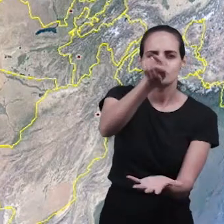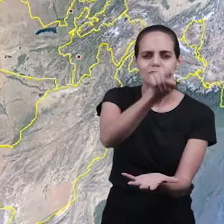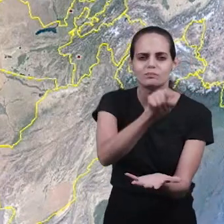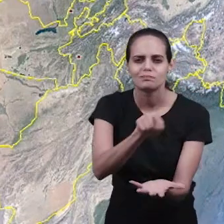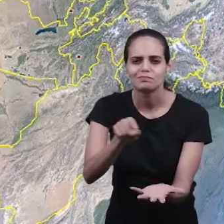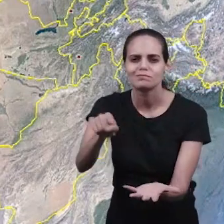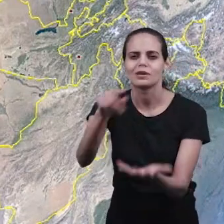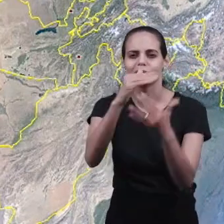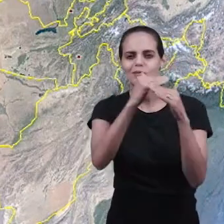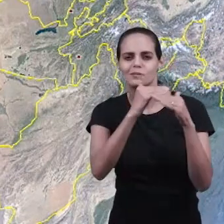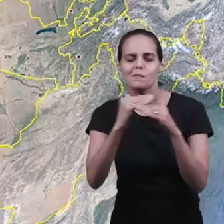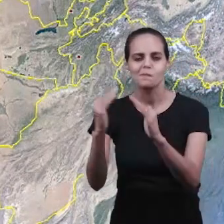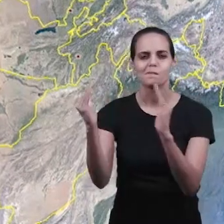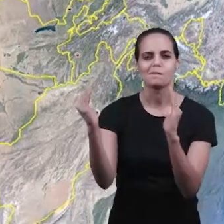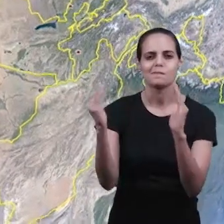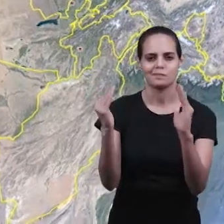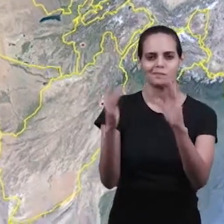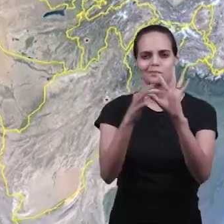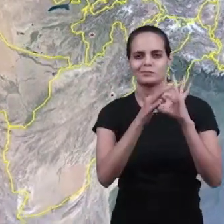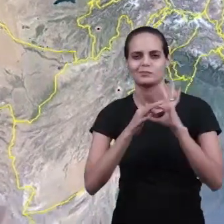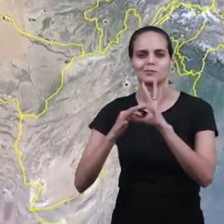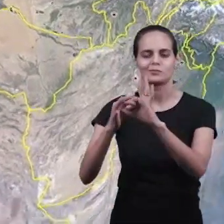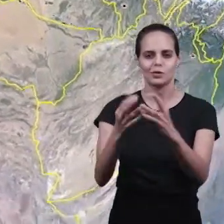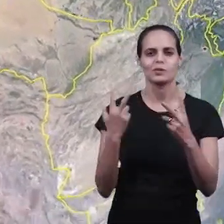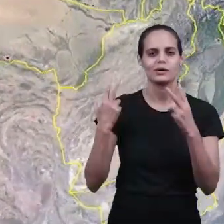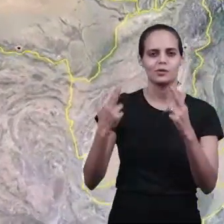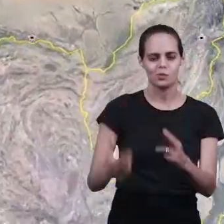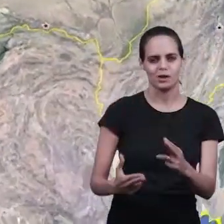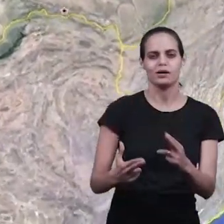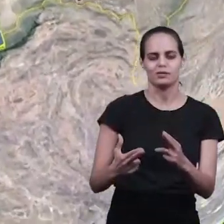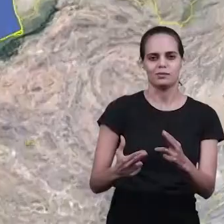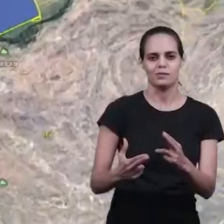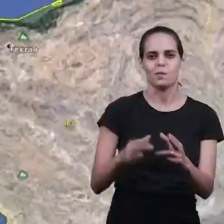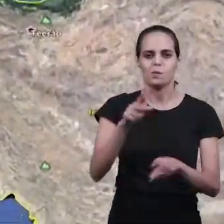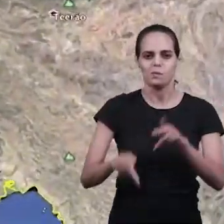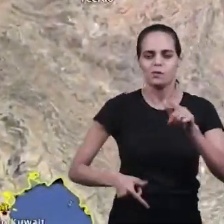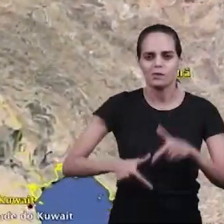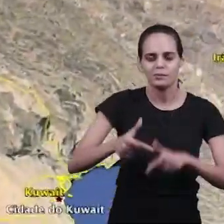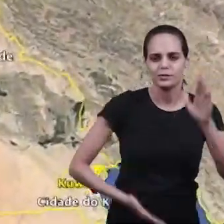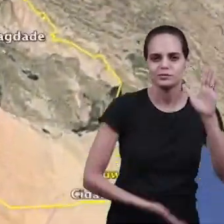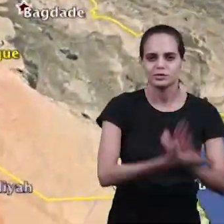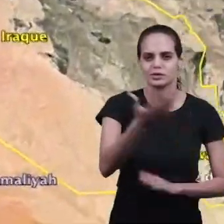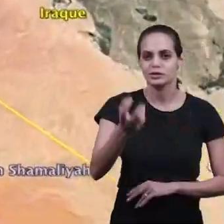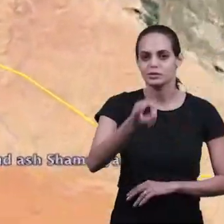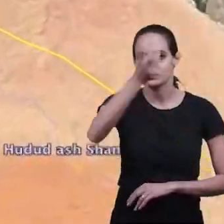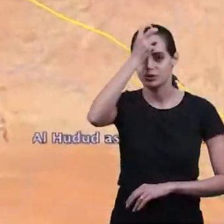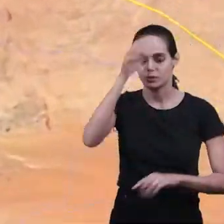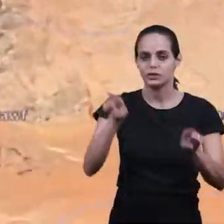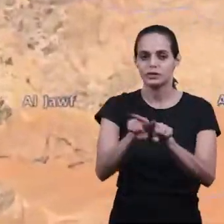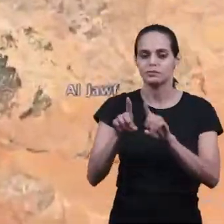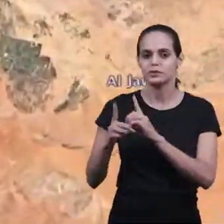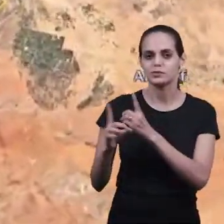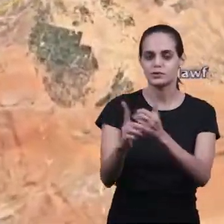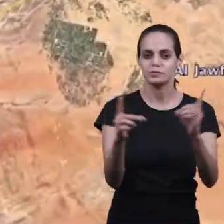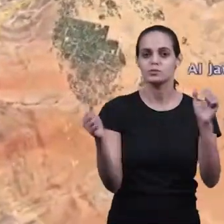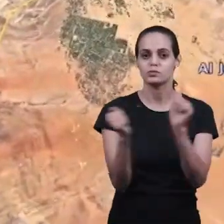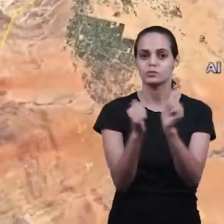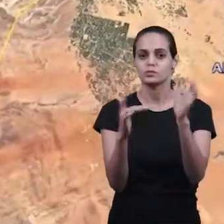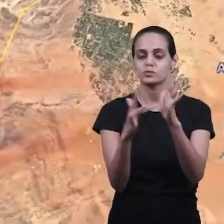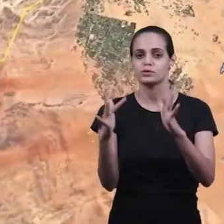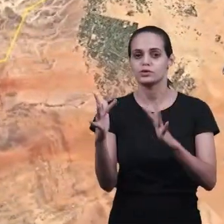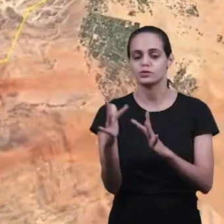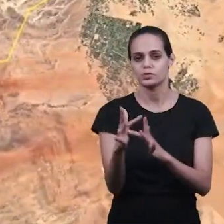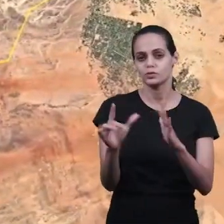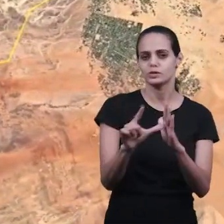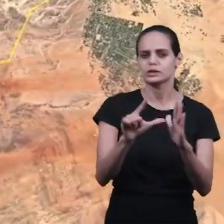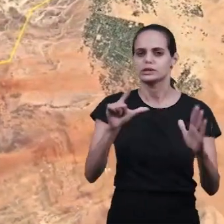un moment d'unité et de communion, comme l'ont vécu les Hébreux à leur sortie d'Égypte et les disciples avec le Seigneur